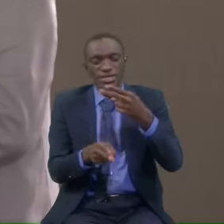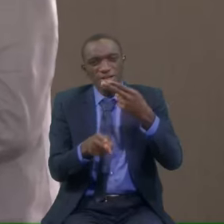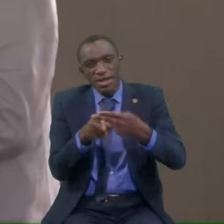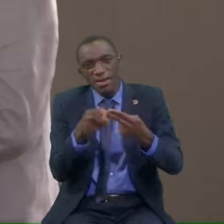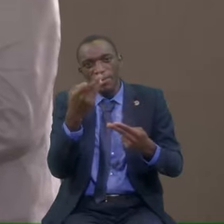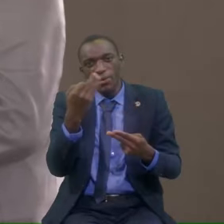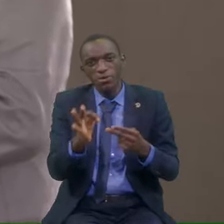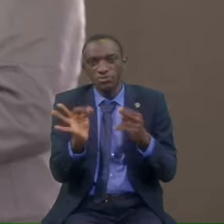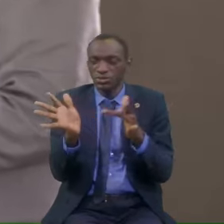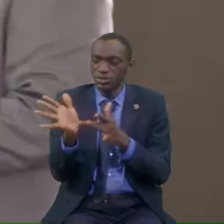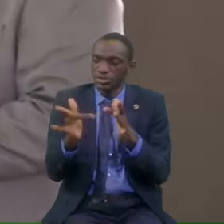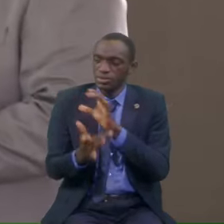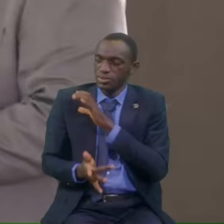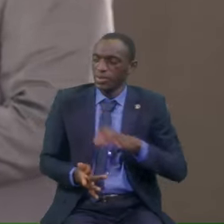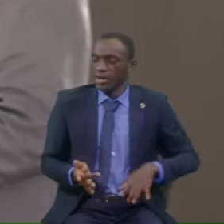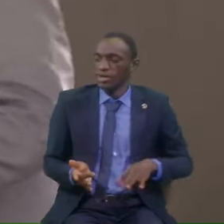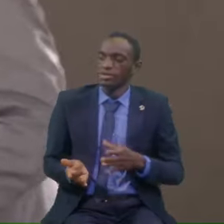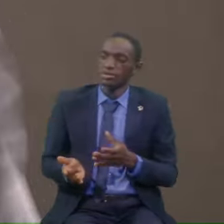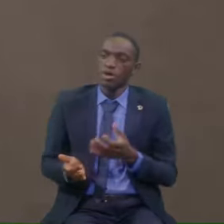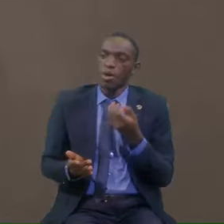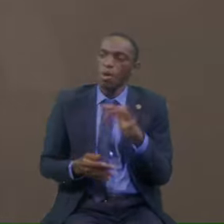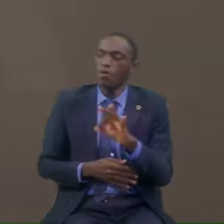au nom de Jésus-Christ,